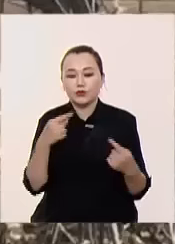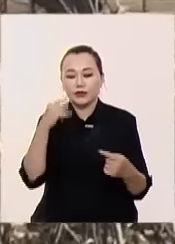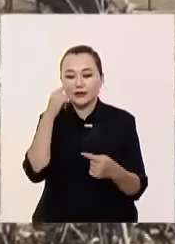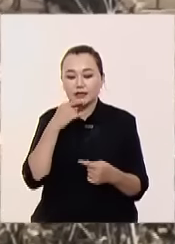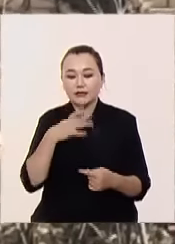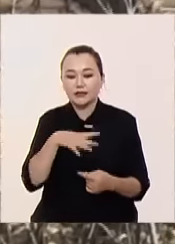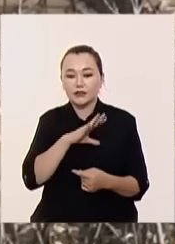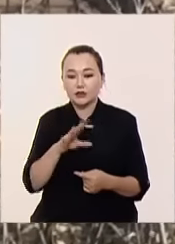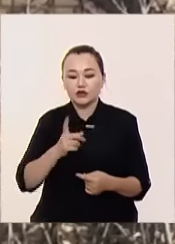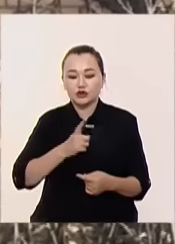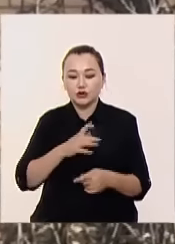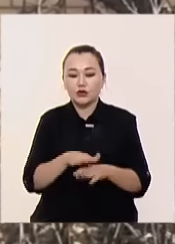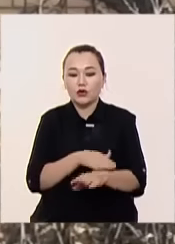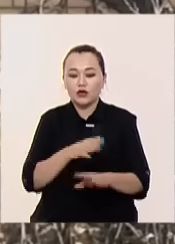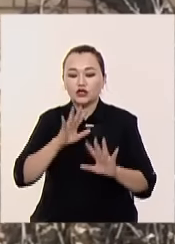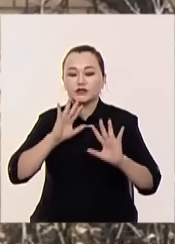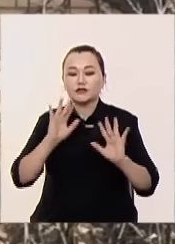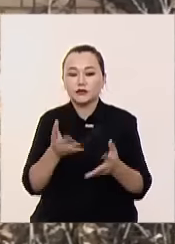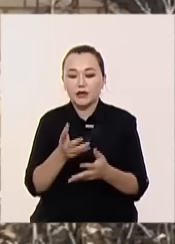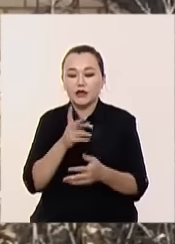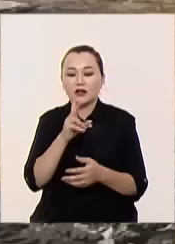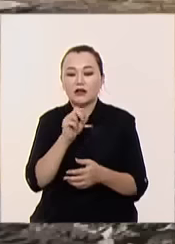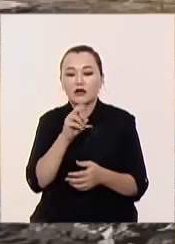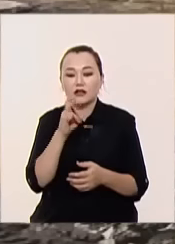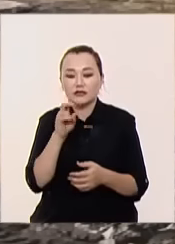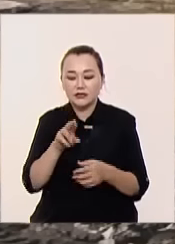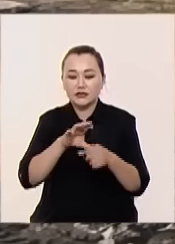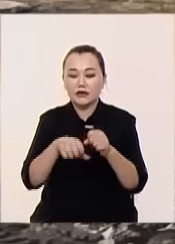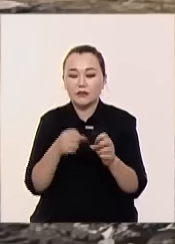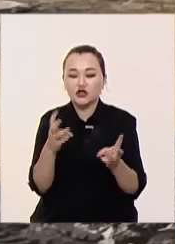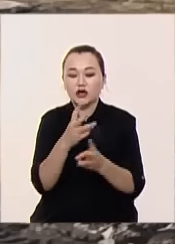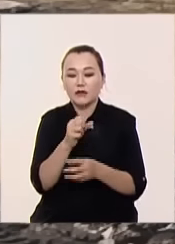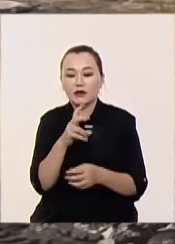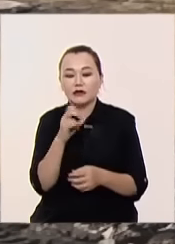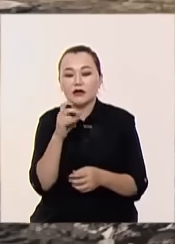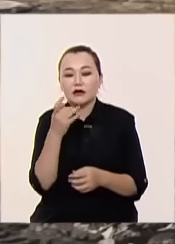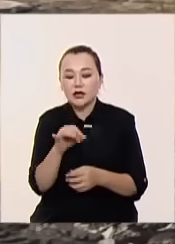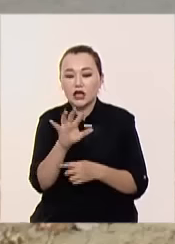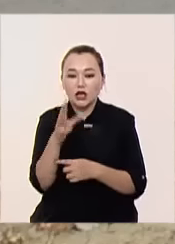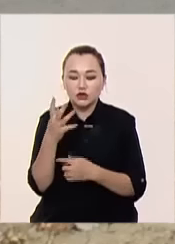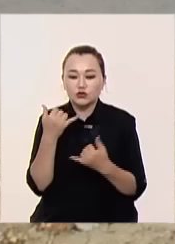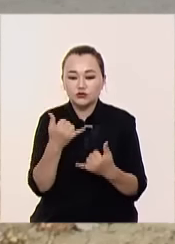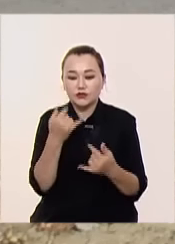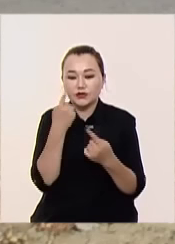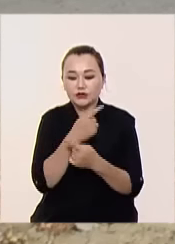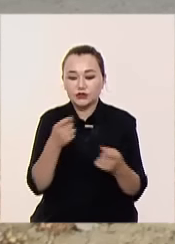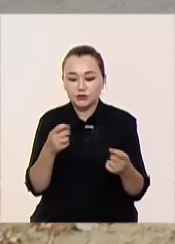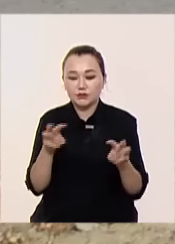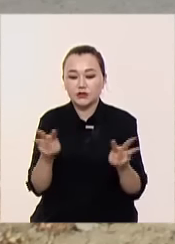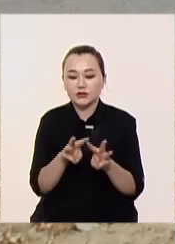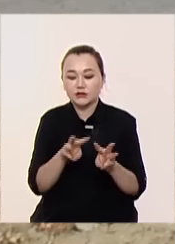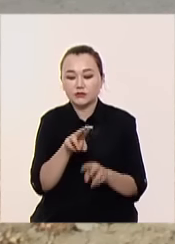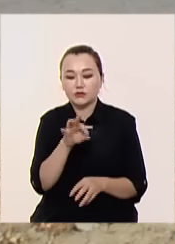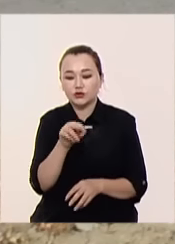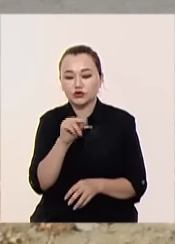с нетерпением ждала долгожданного события – локализации пожара в Аманкарагайском лесу. И сегодня об этом сообщил министр